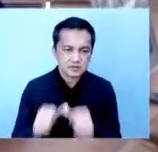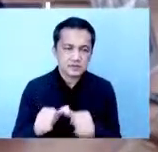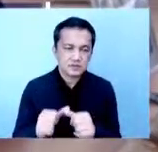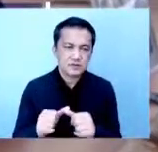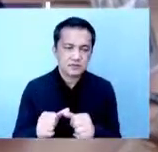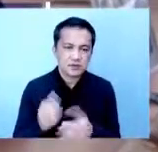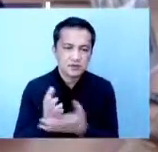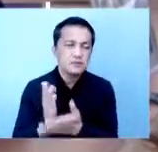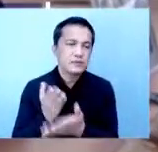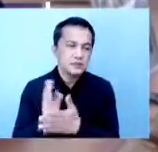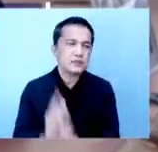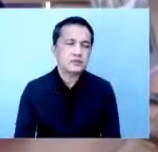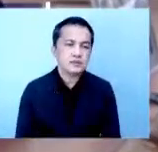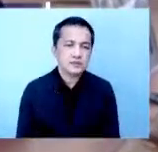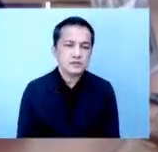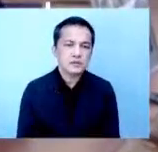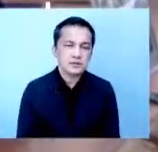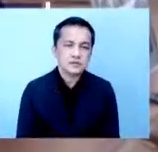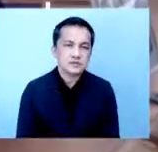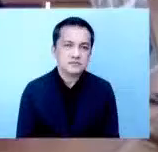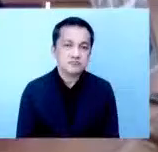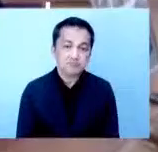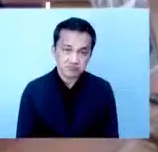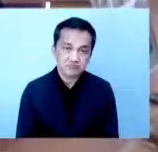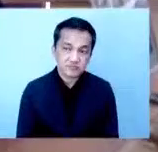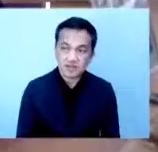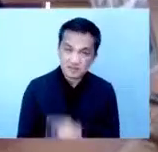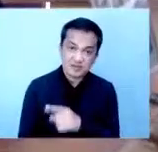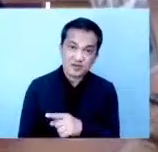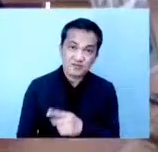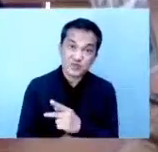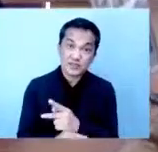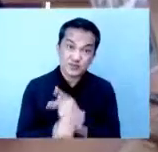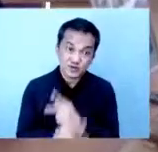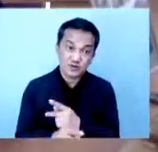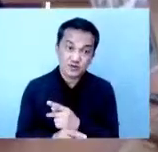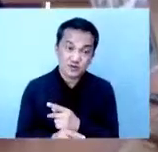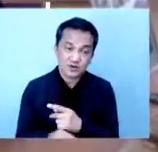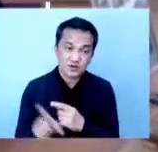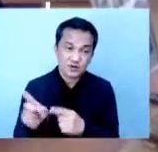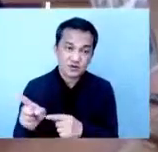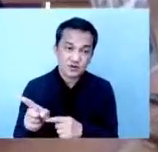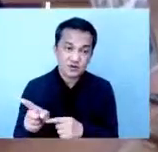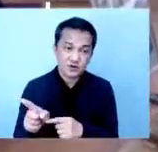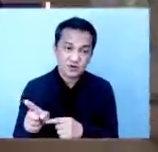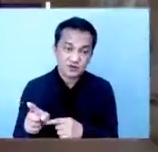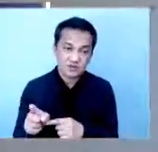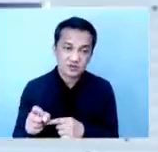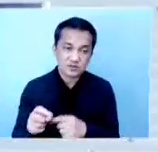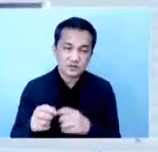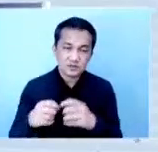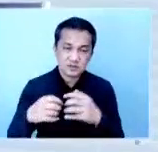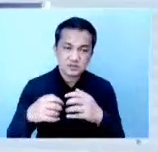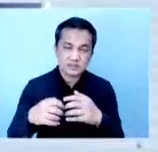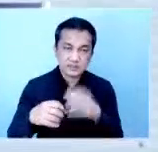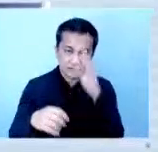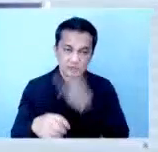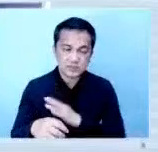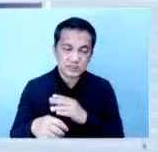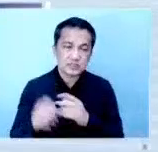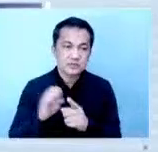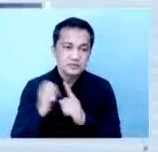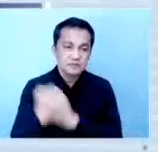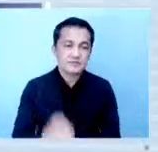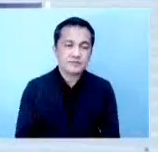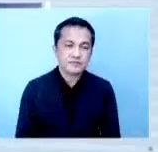pabaya. Lumilito tuloy na kayo po yung mga protektor ng mga nagsisirang kalikasan.